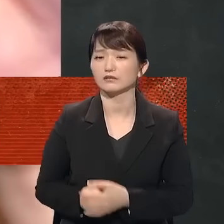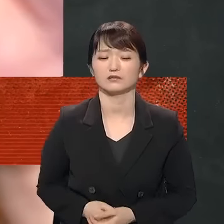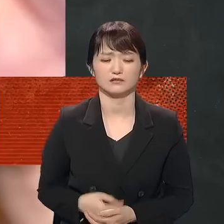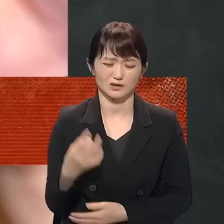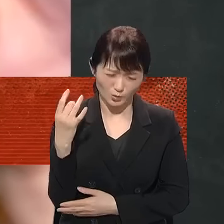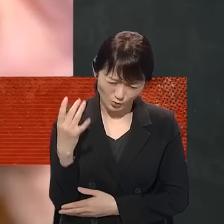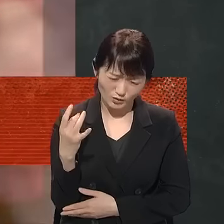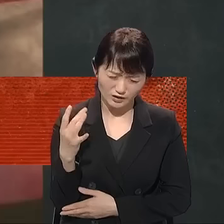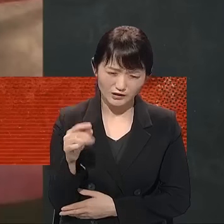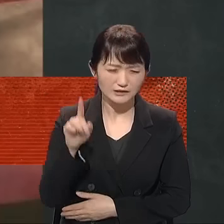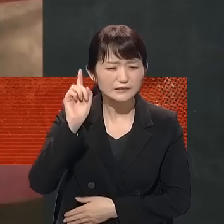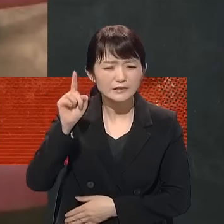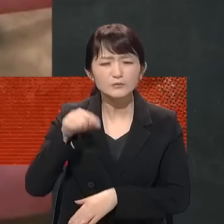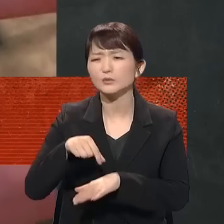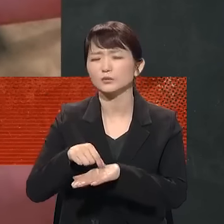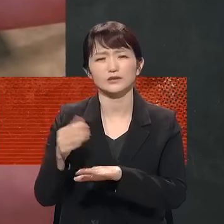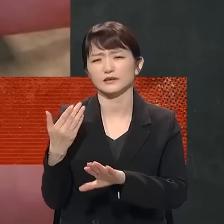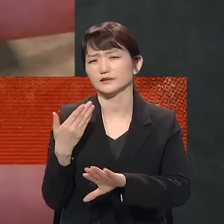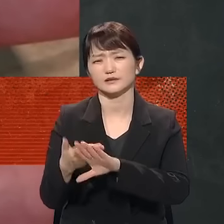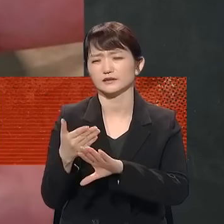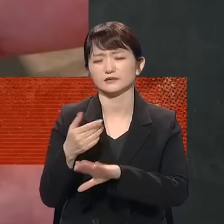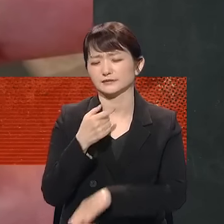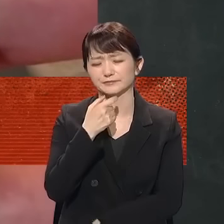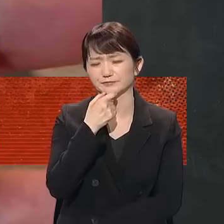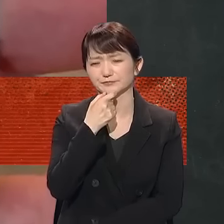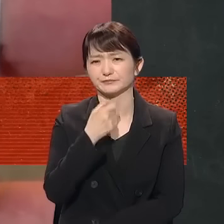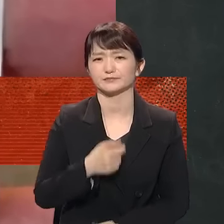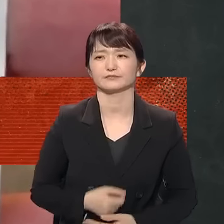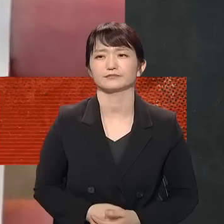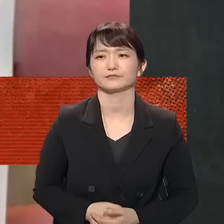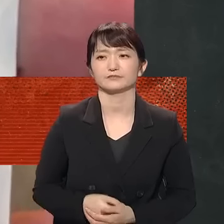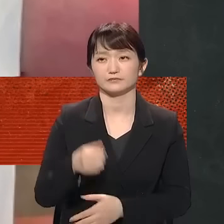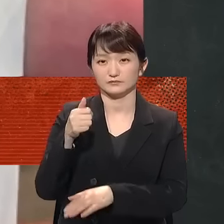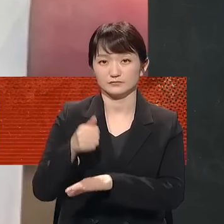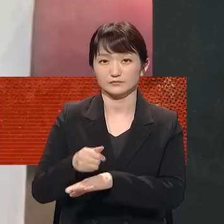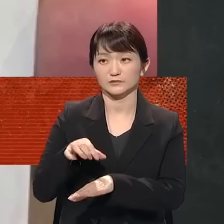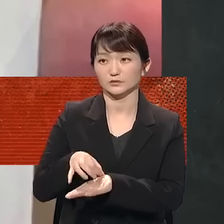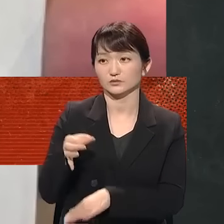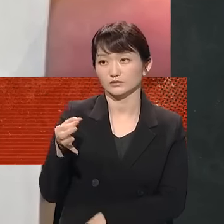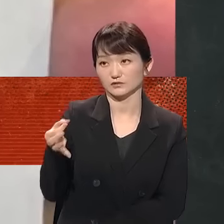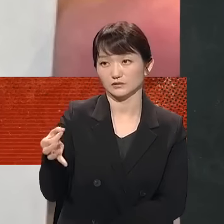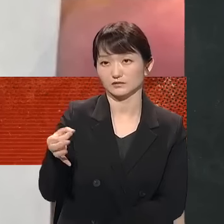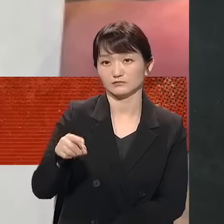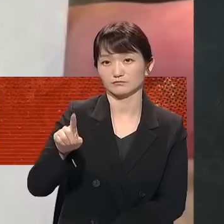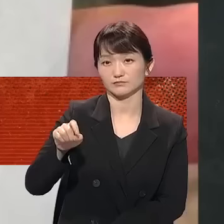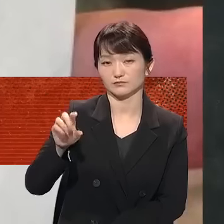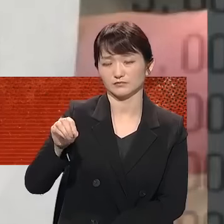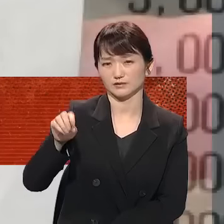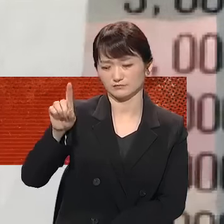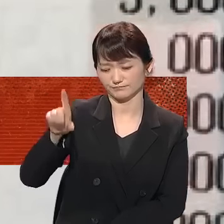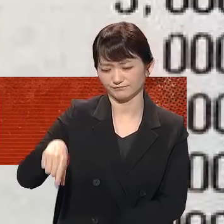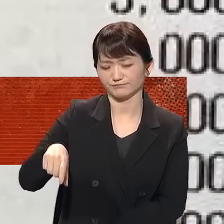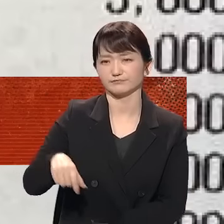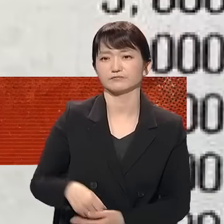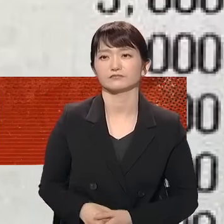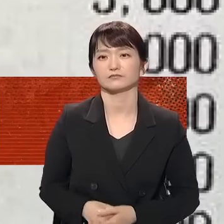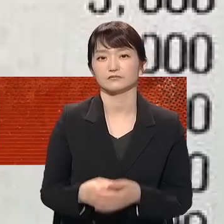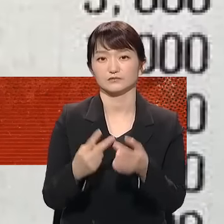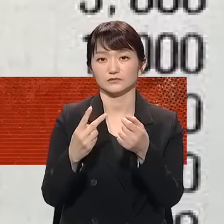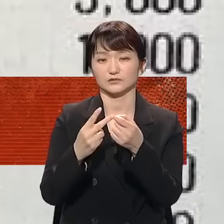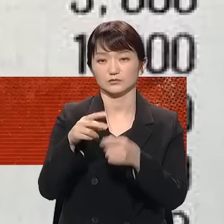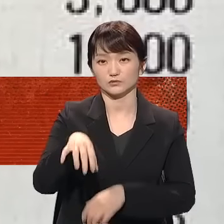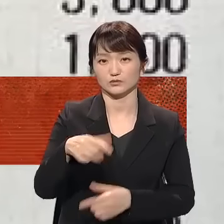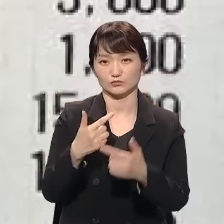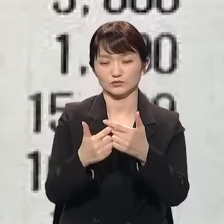원래 날마다 고기가 좀 다른 거다라면서 거절했다는 겁니다. 결국 고깃값으로 11만 원 결제했다고 했고요. 아이고야. 두 번째 보신 곳은